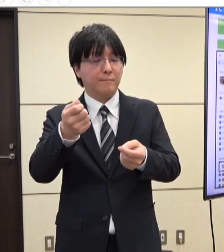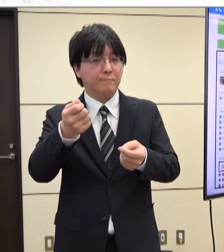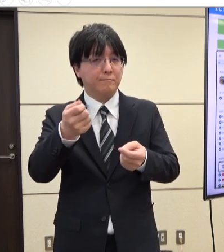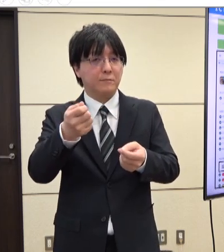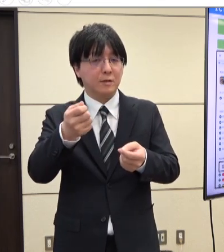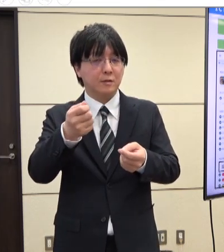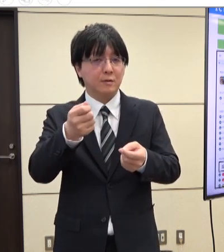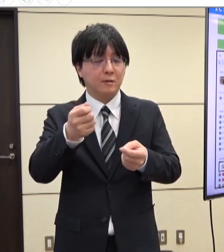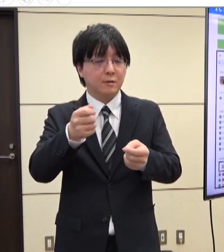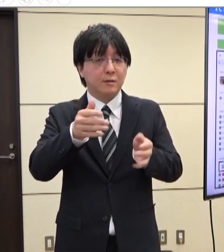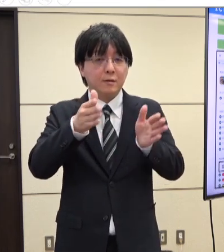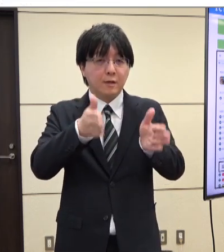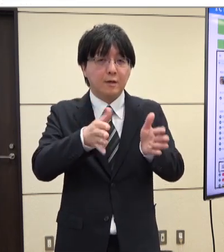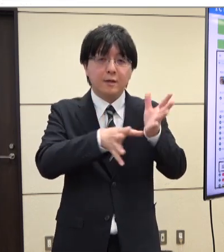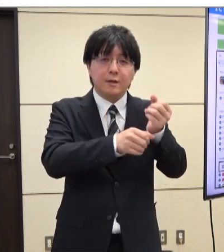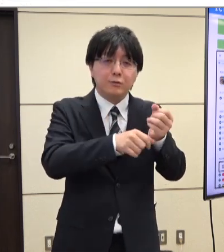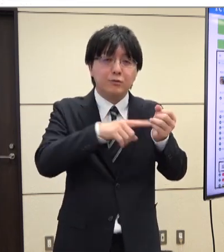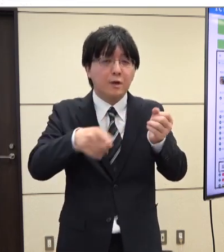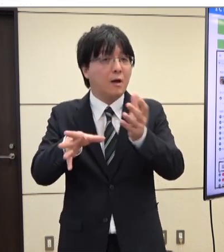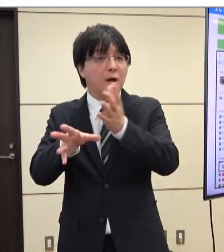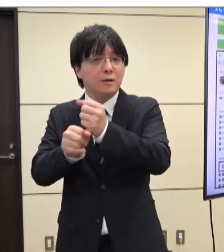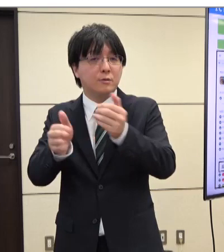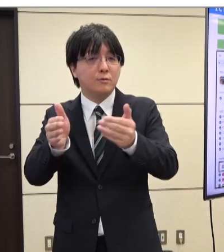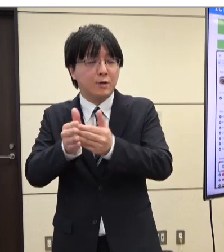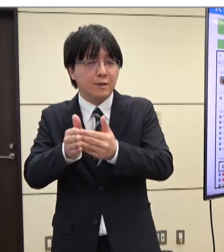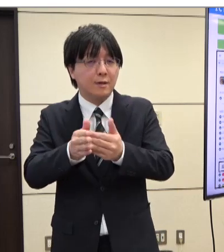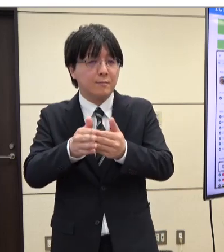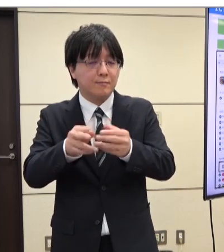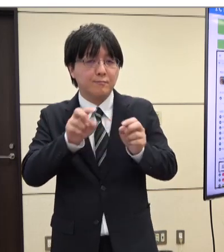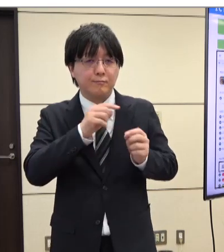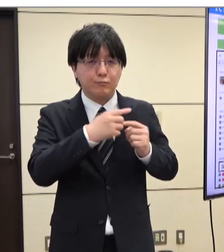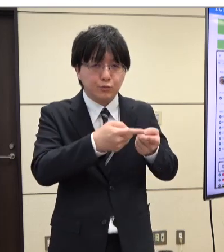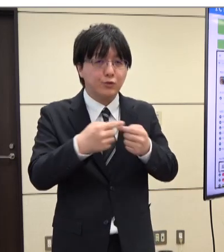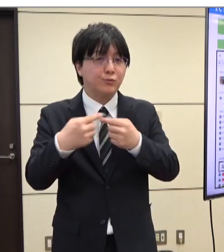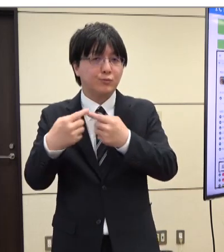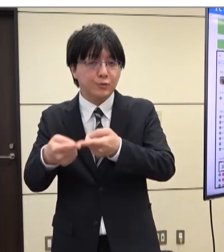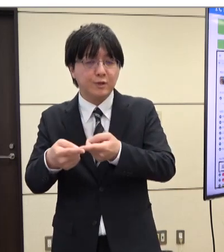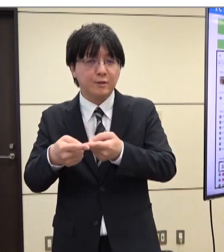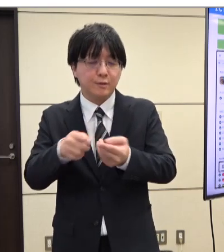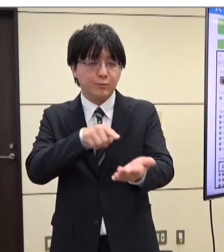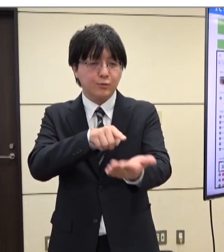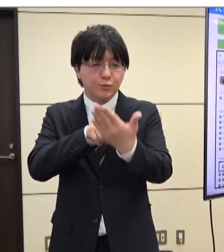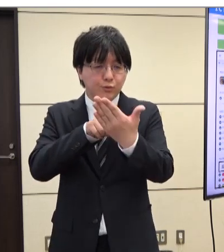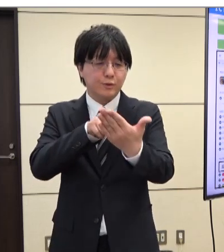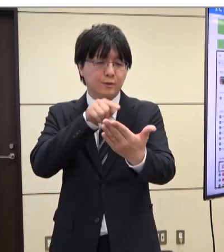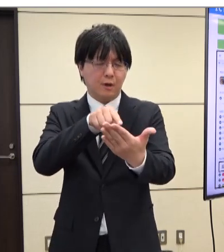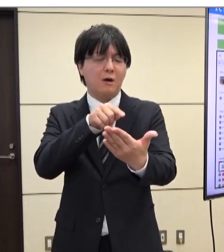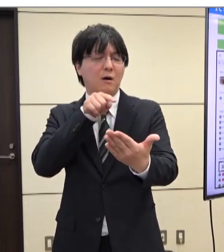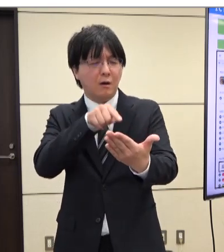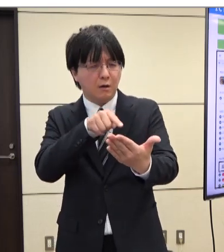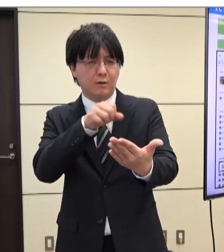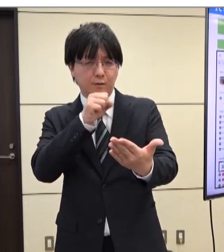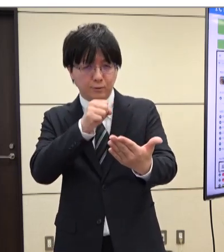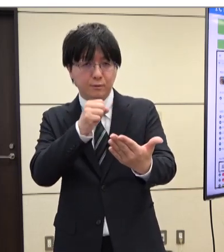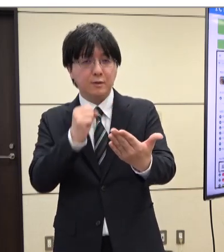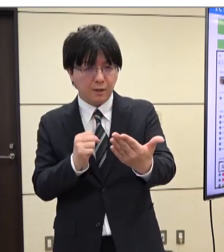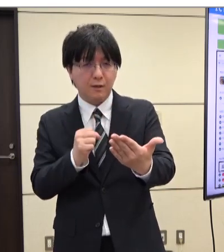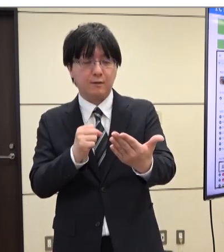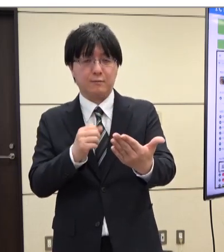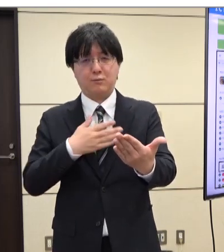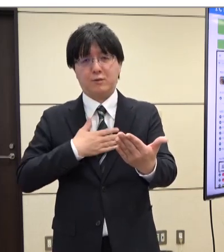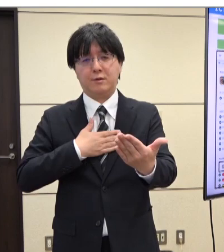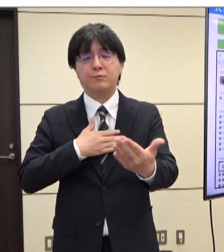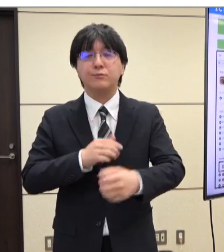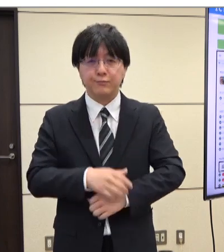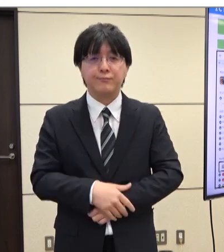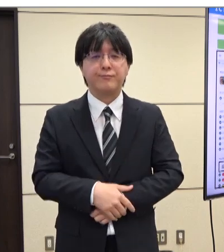期間を選択をして、そして図面上に表すことができるというような機能もつけてあります。はい、い